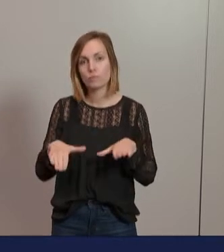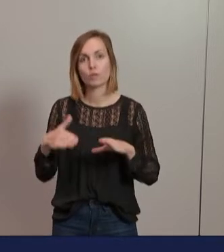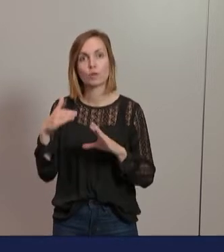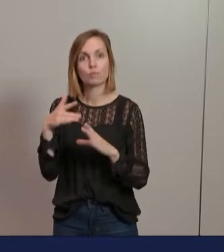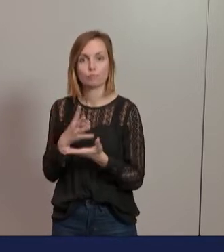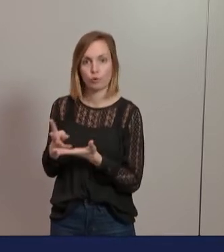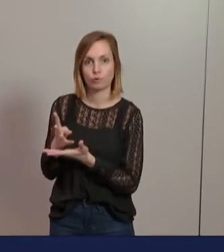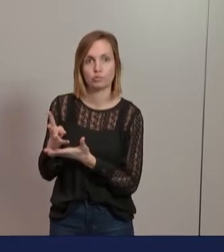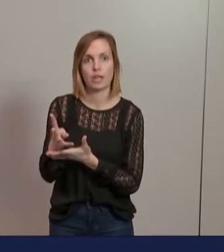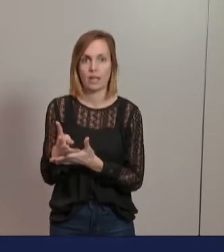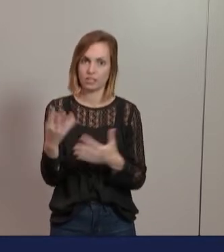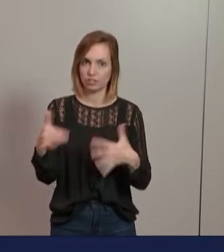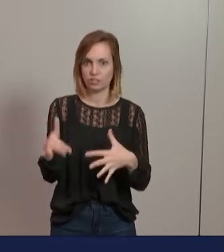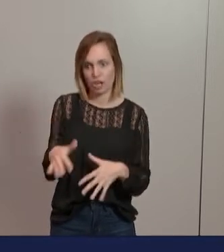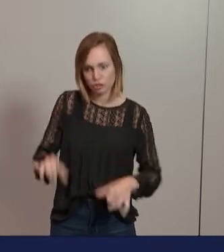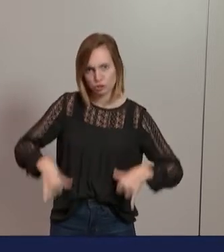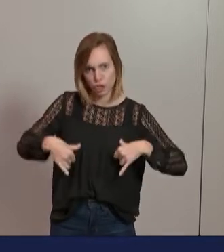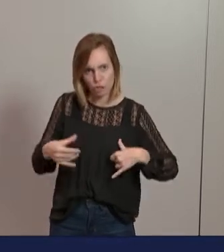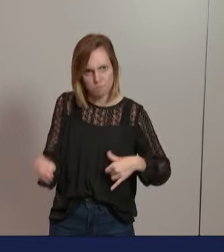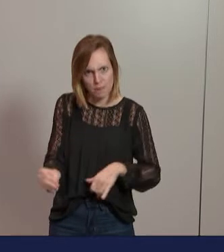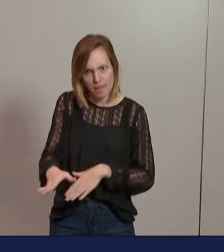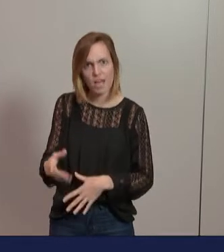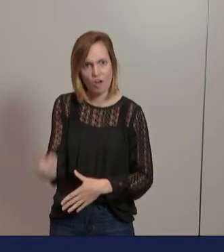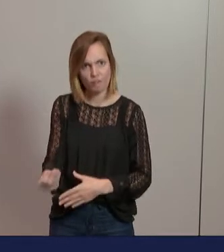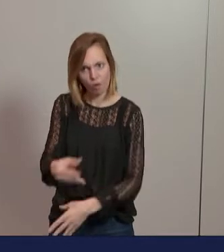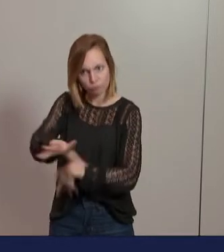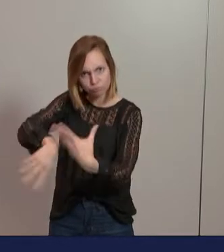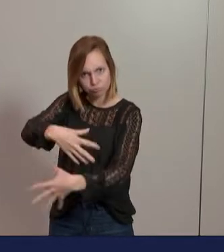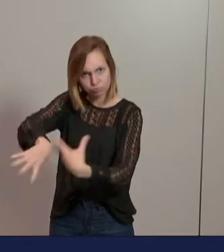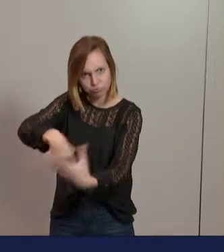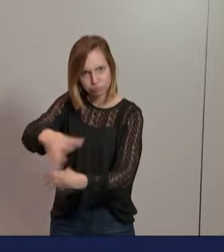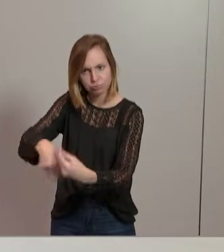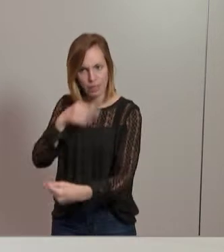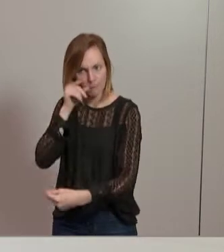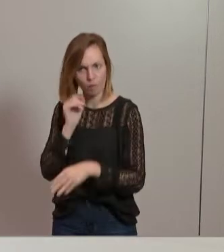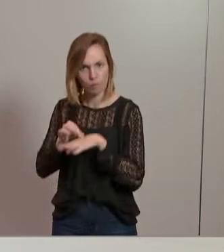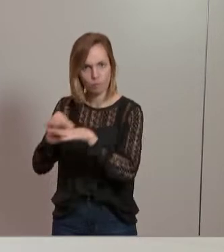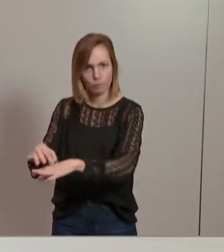mixité sociale dès la petite enfance et poursuivre l'accompagnement à la parentalité.